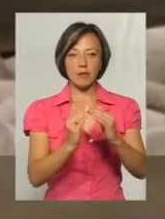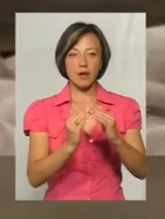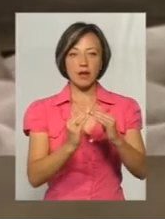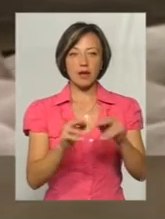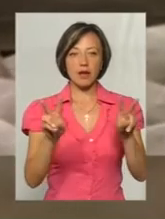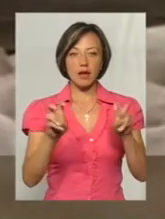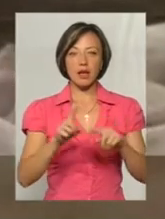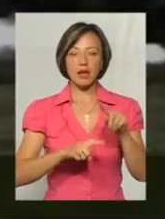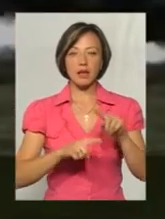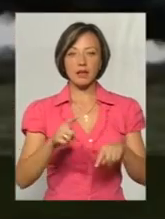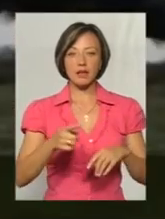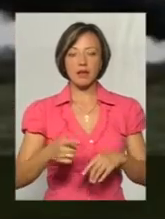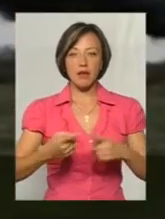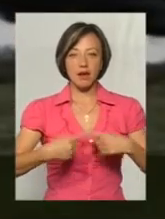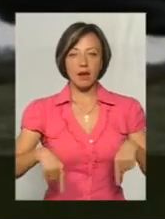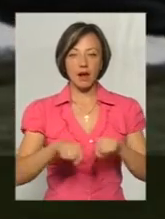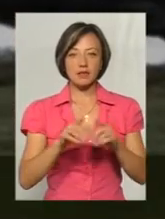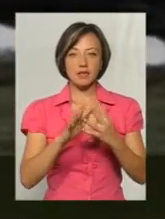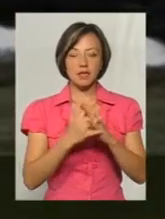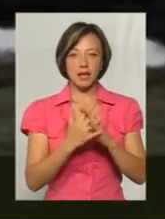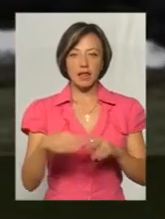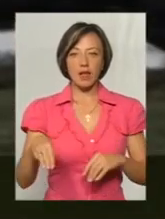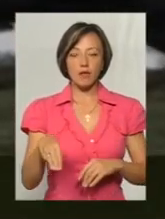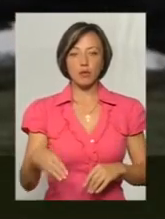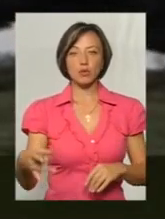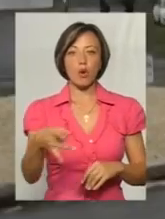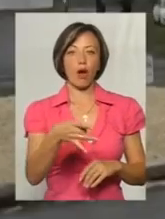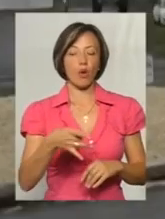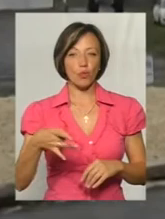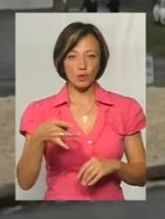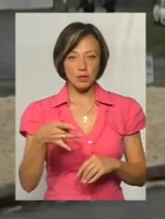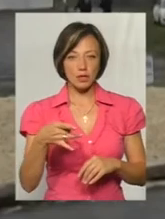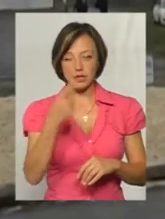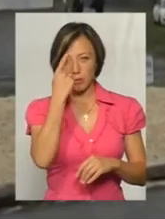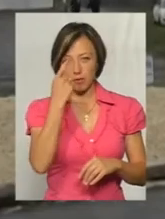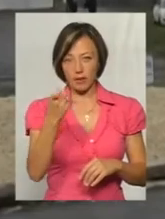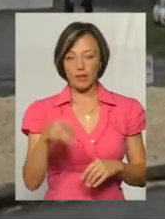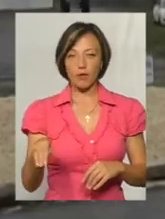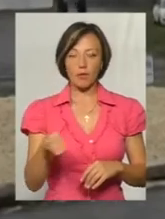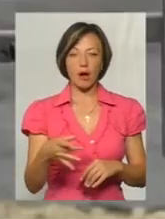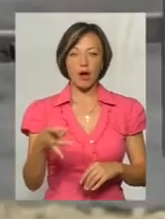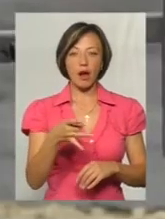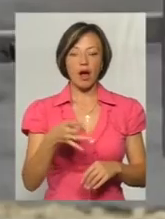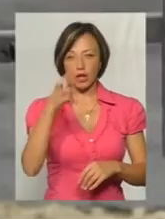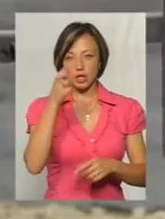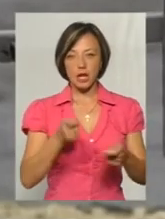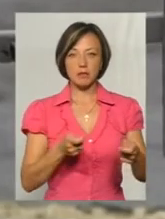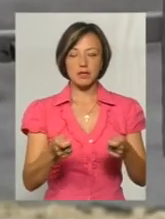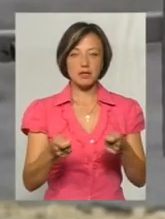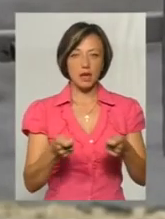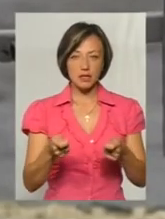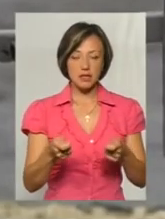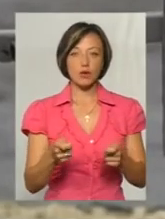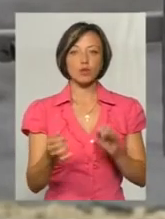край» ПрАТ «Зернопродукт МХП» в селі Коров'я Теофіпольського району. За повідомленням Теофіпольської райдержадміністрації, у